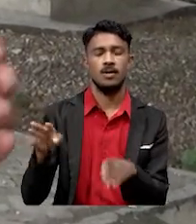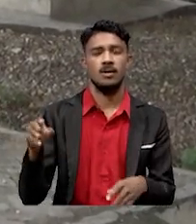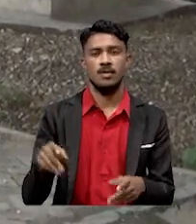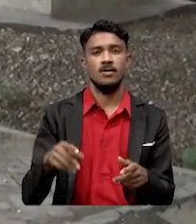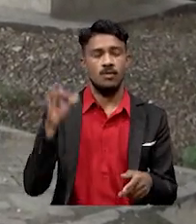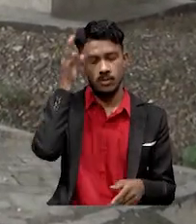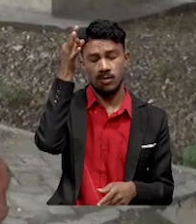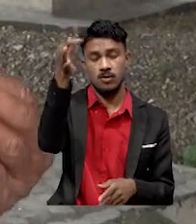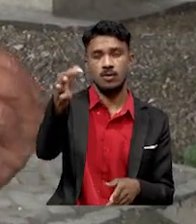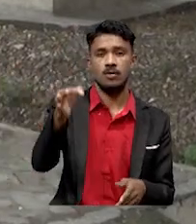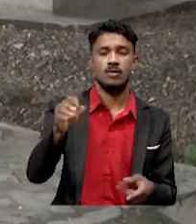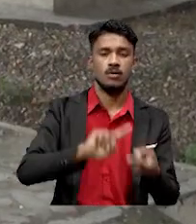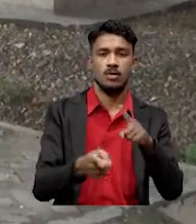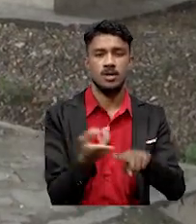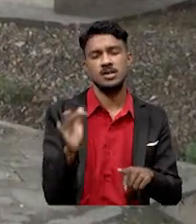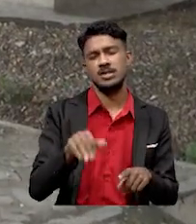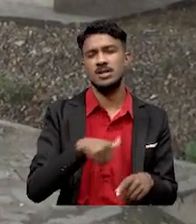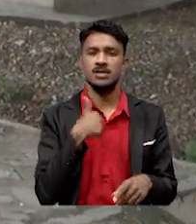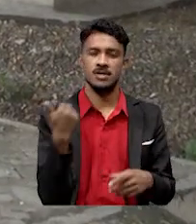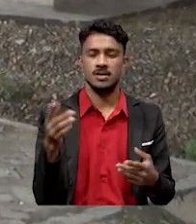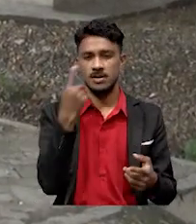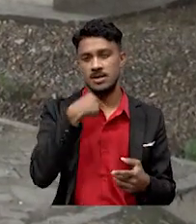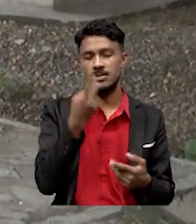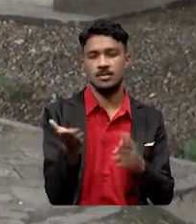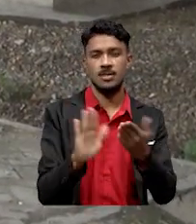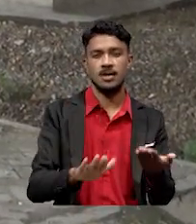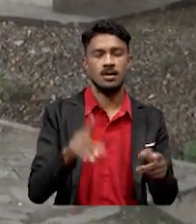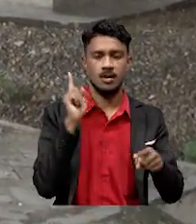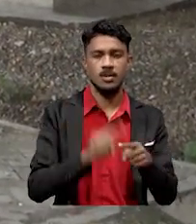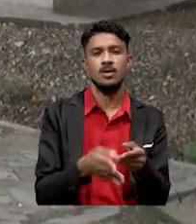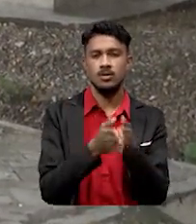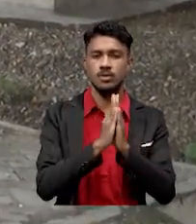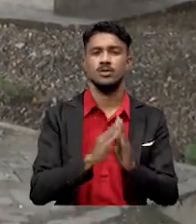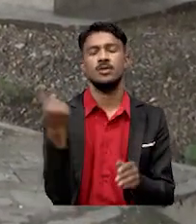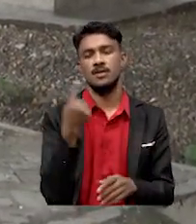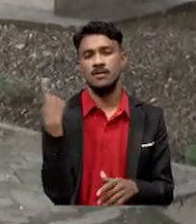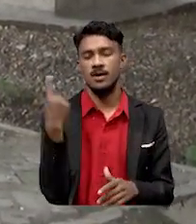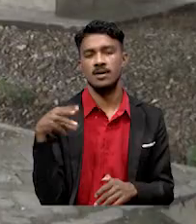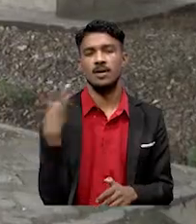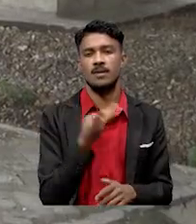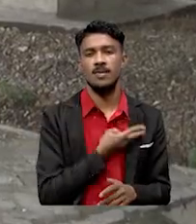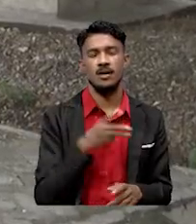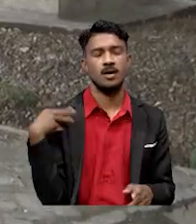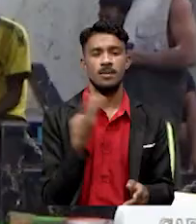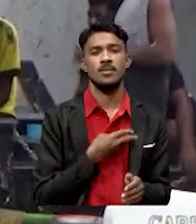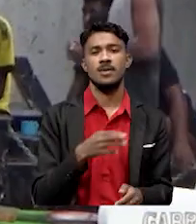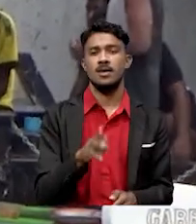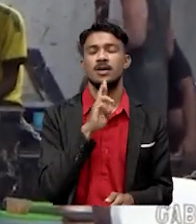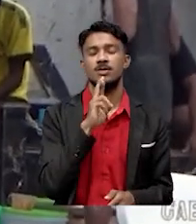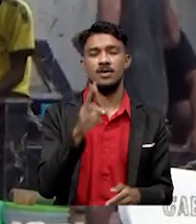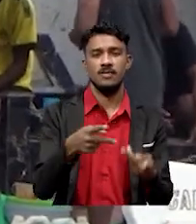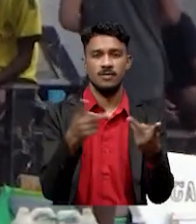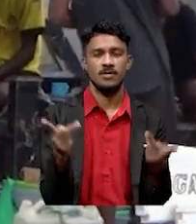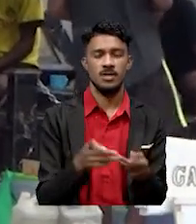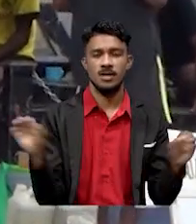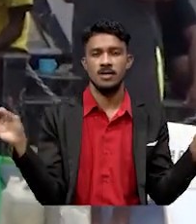kisir la bele mai bebek usba ami am si hatan dan fatin si lahona ita ot siba metnaru. Hatan ba